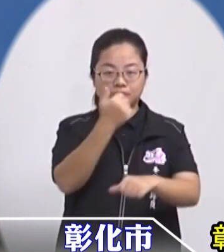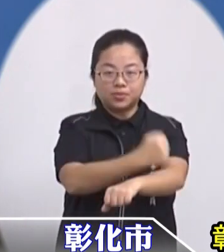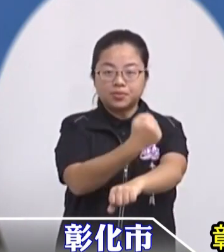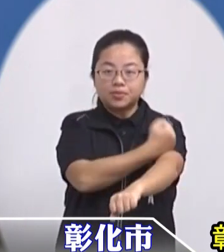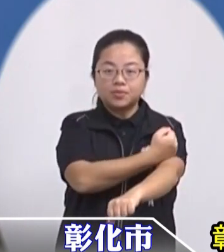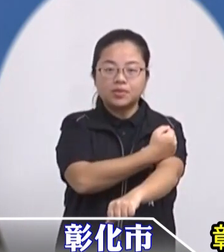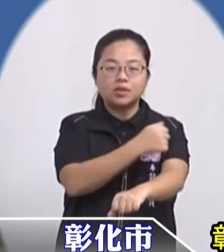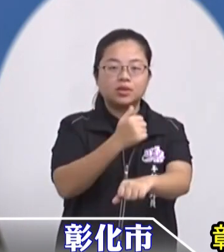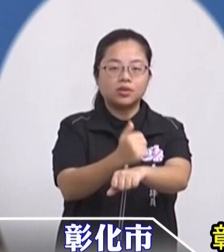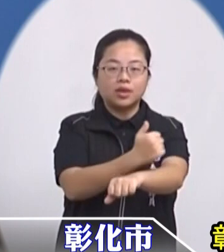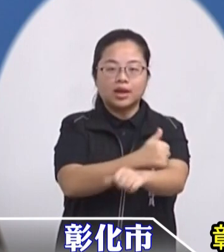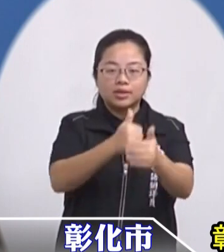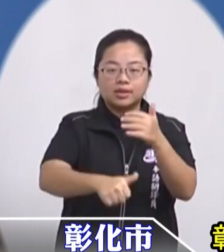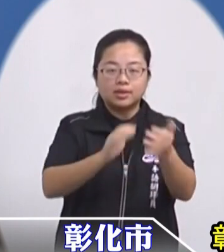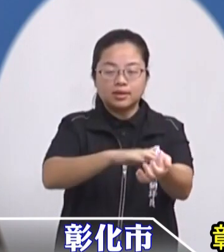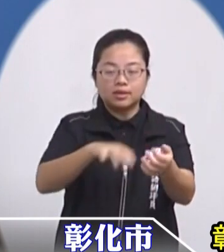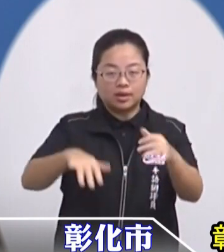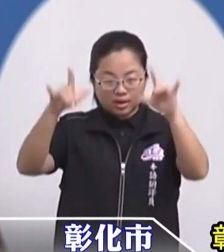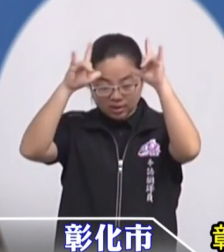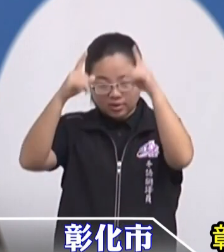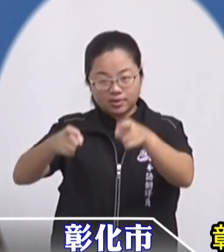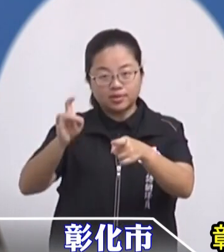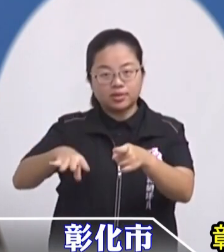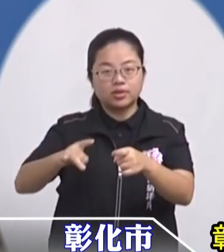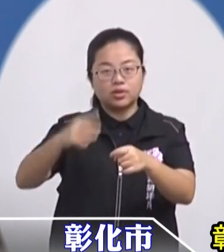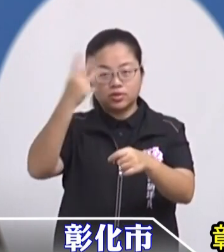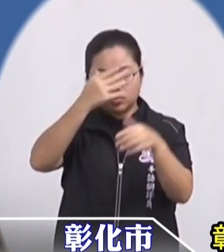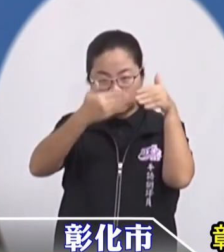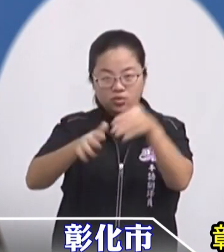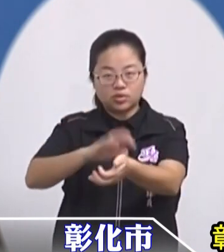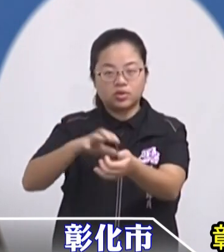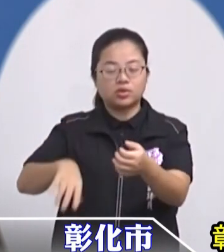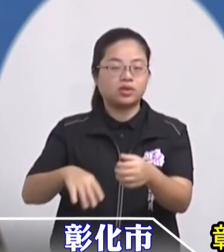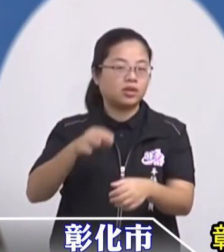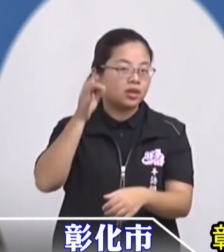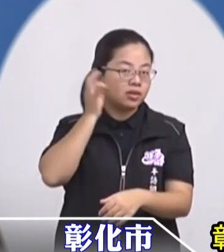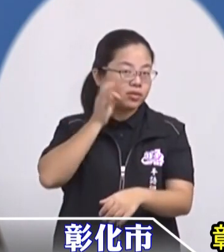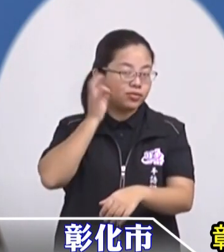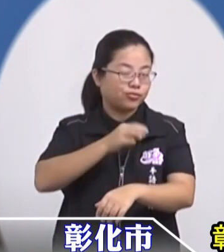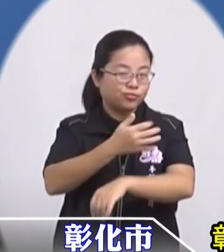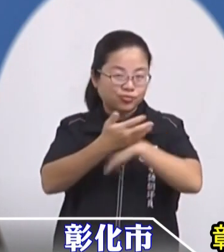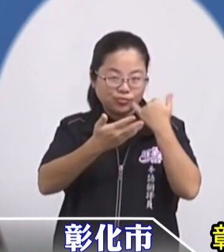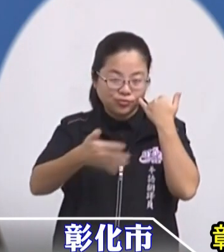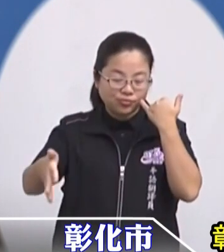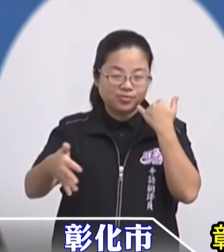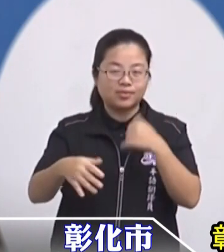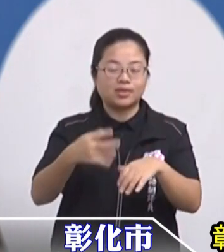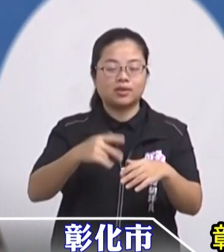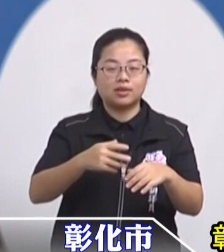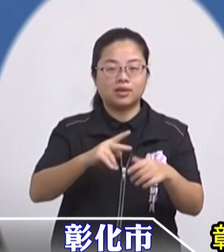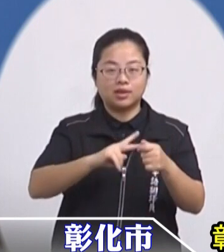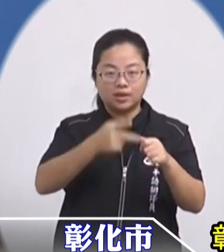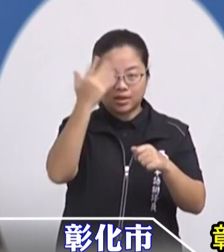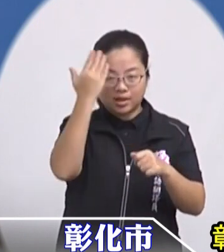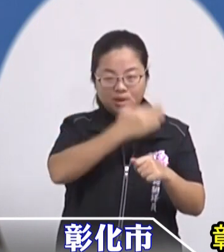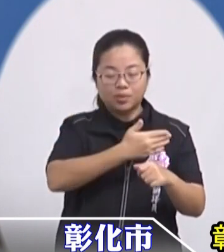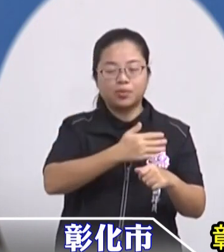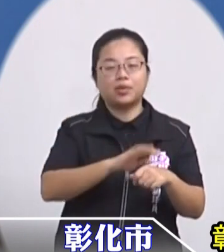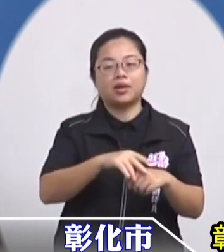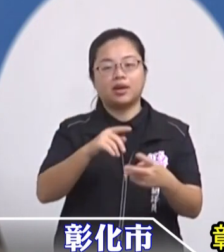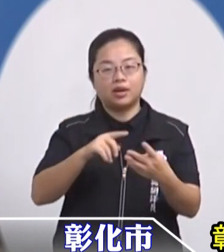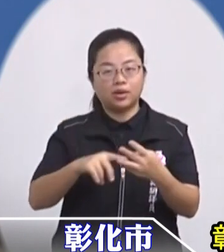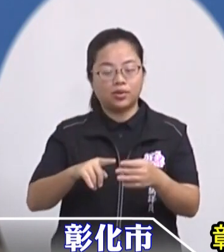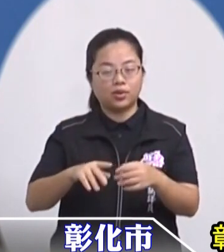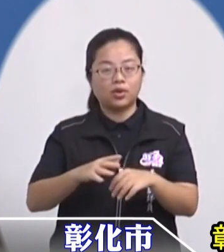是在原生医院，鹿港区的话是在秀传医院啊，彰滨秀传，和美区是在道州医院，二林区有